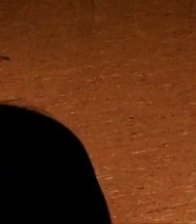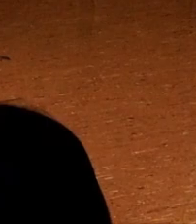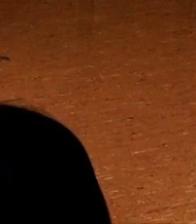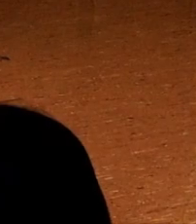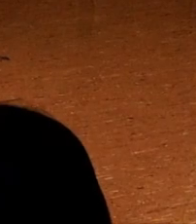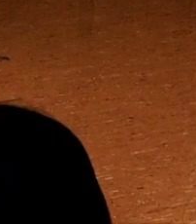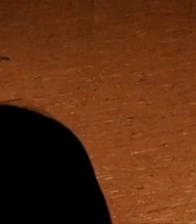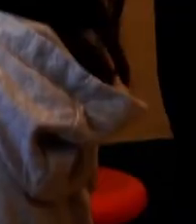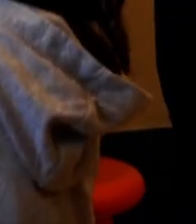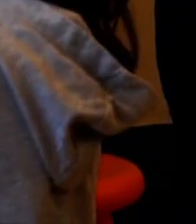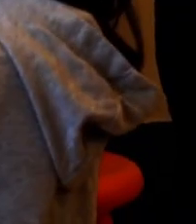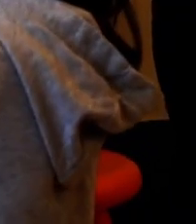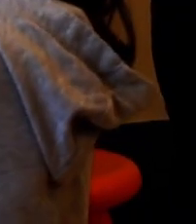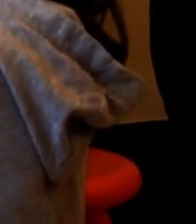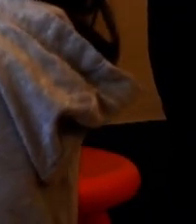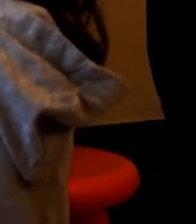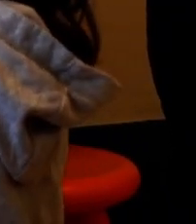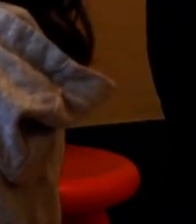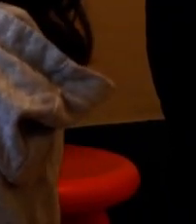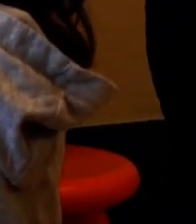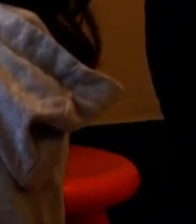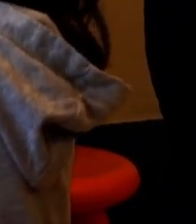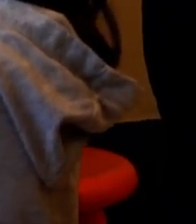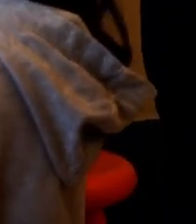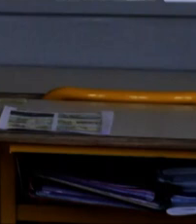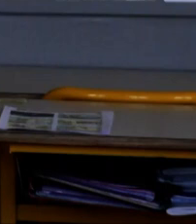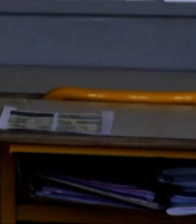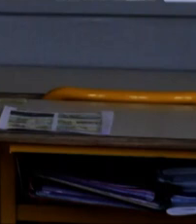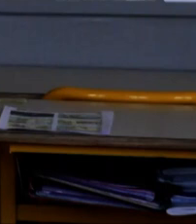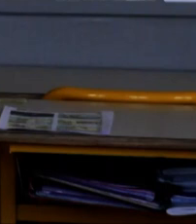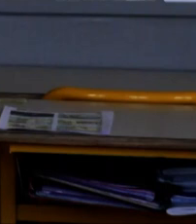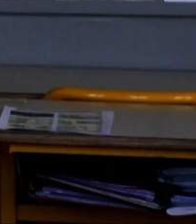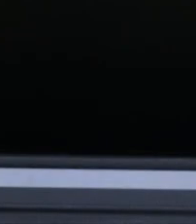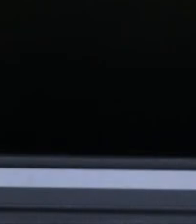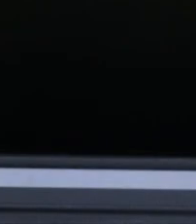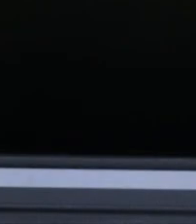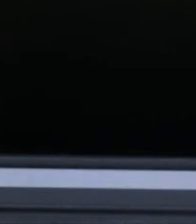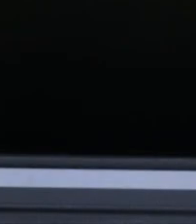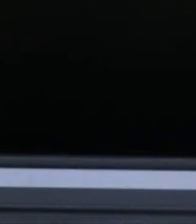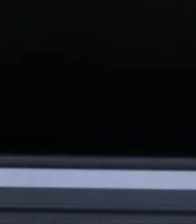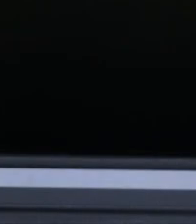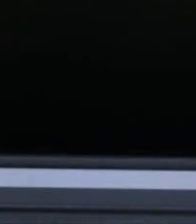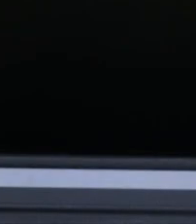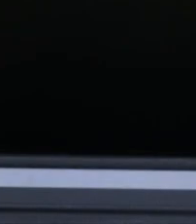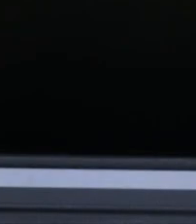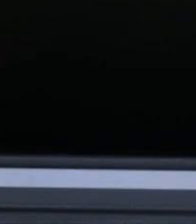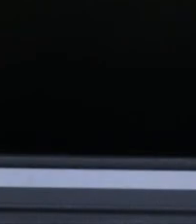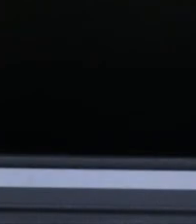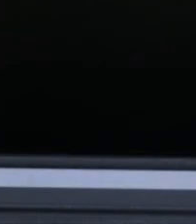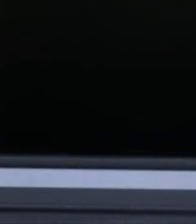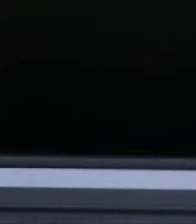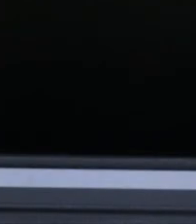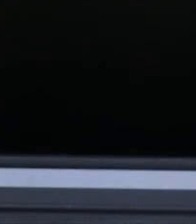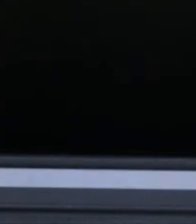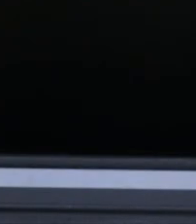ton pige, je leur fournis un conseil. Ce conseil-là, ils doivent l'appliquer le soir. Et le lendemain matin, en classe, on en reparle. Et certains m'ont dit, ah oui, mais je sais, c'est vrai que je